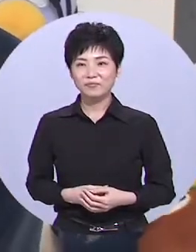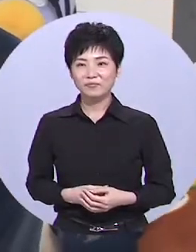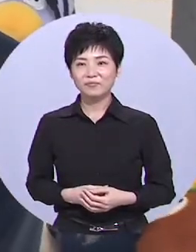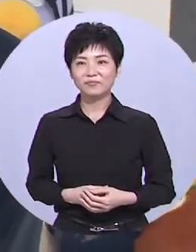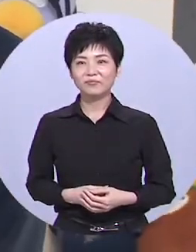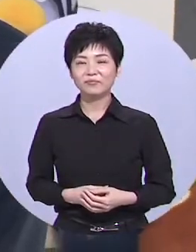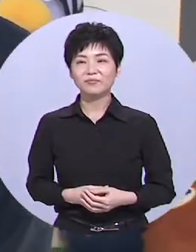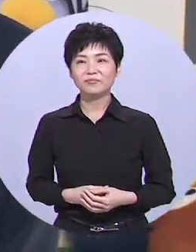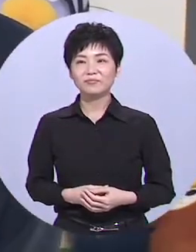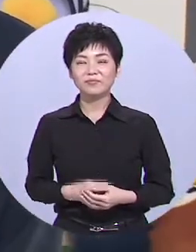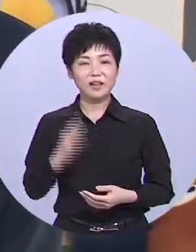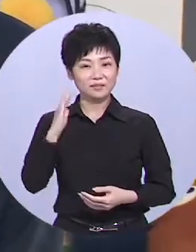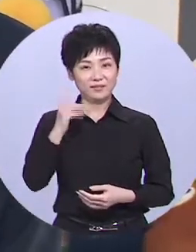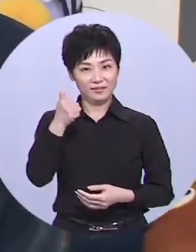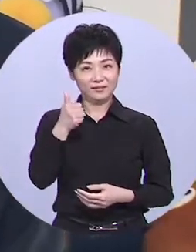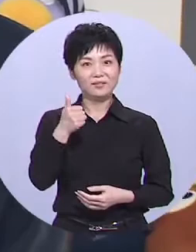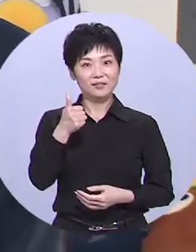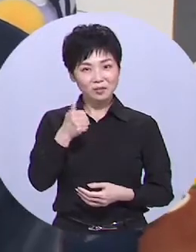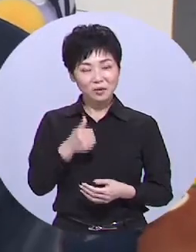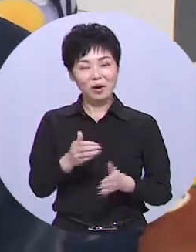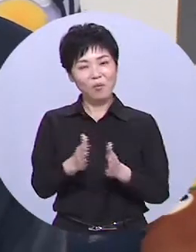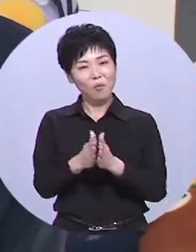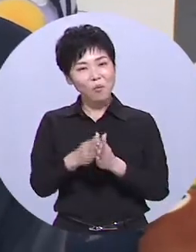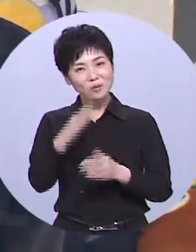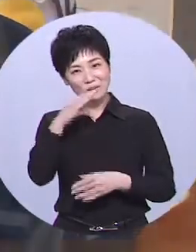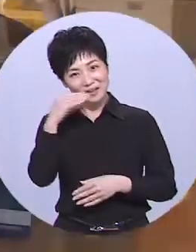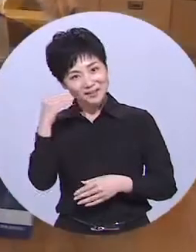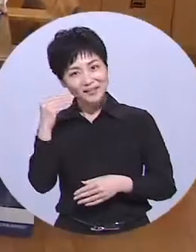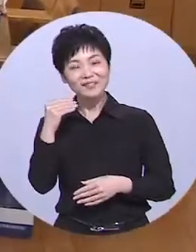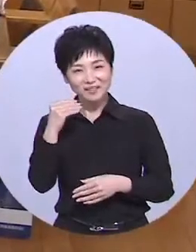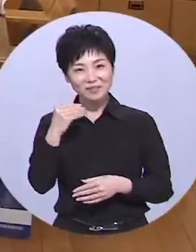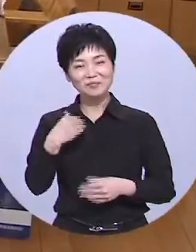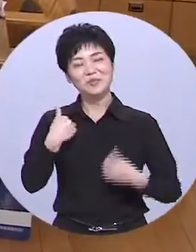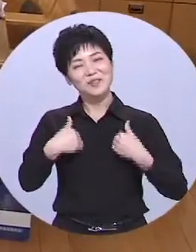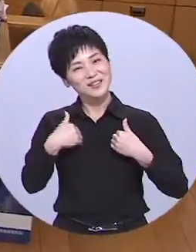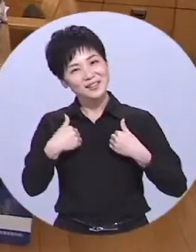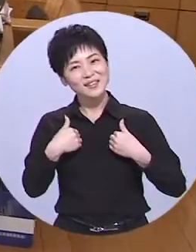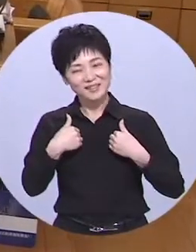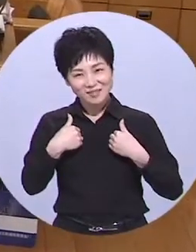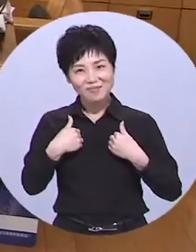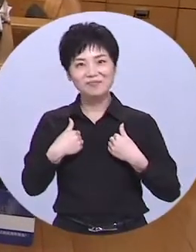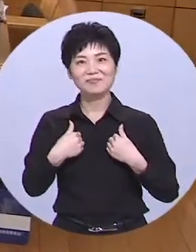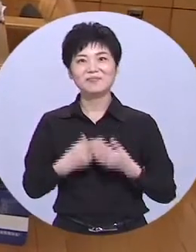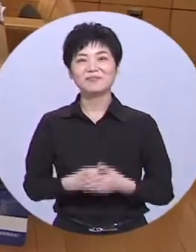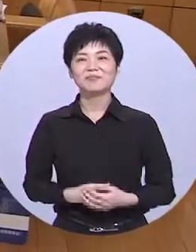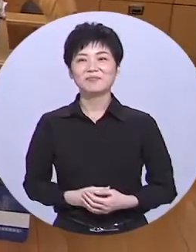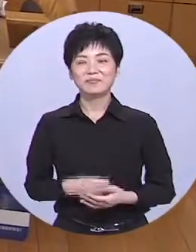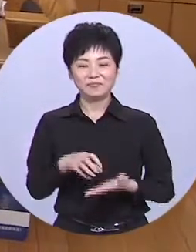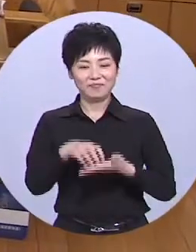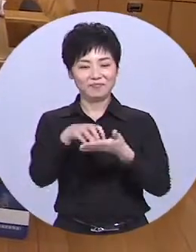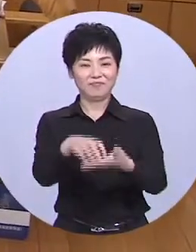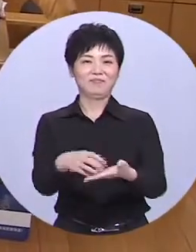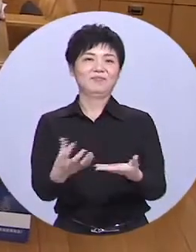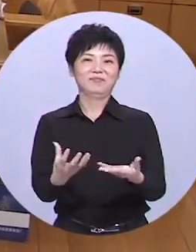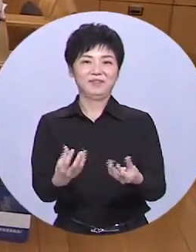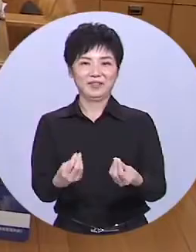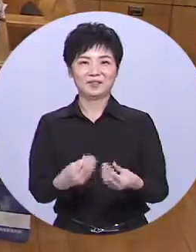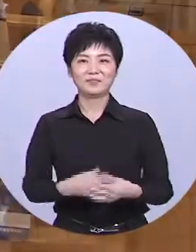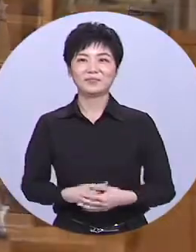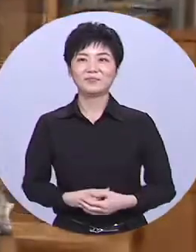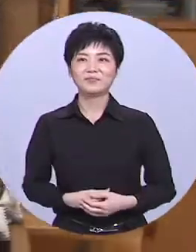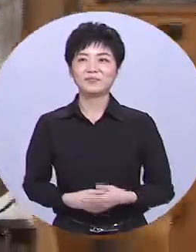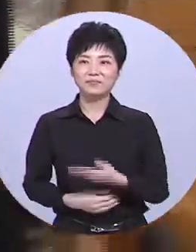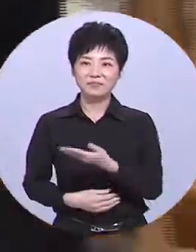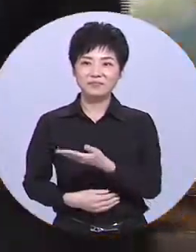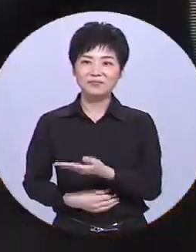訪問を受けて上田知事は、快挙を成し遂げられて私も嬉しい限りですと設楽選手の大記録を称え、